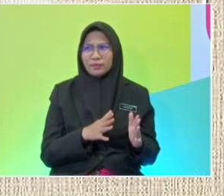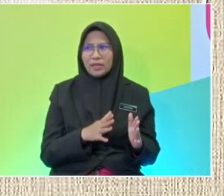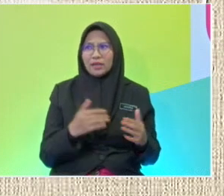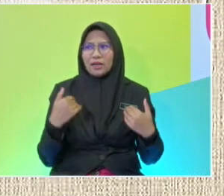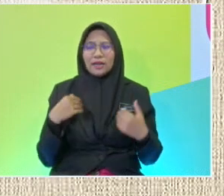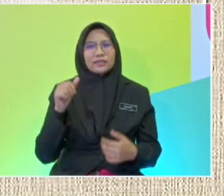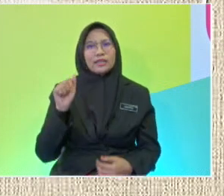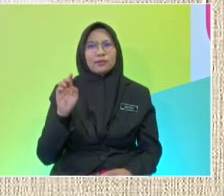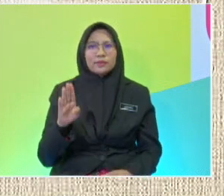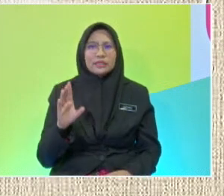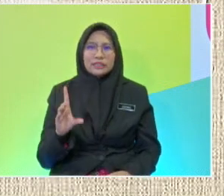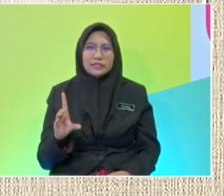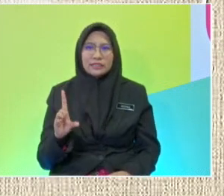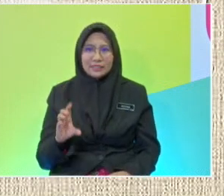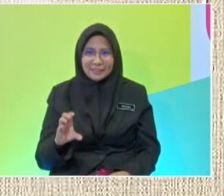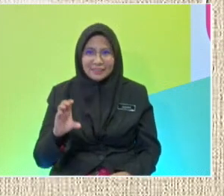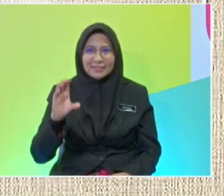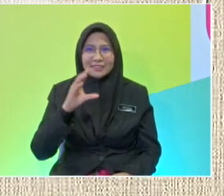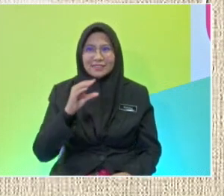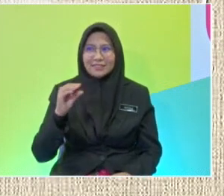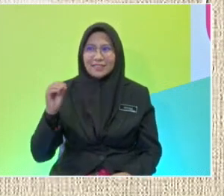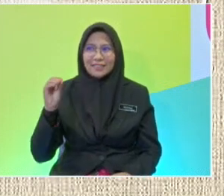ABC dan I semua